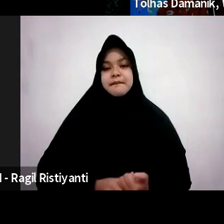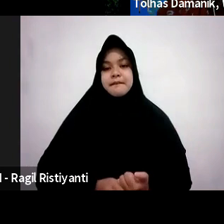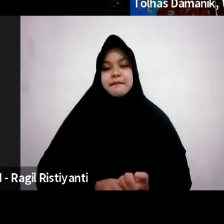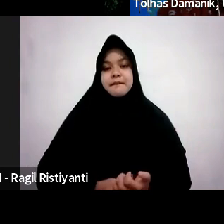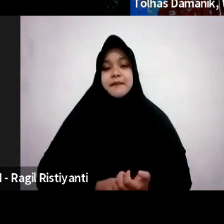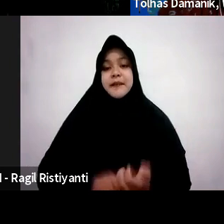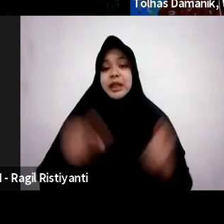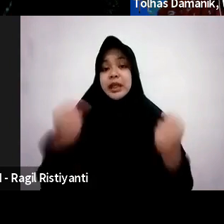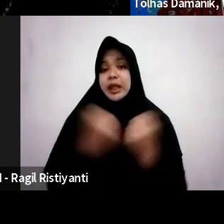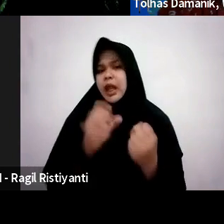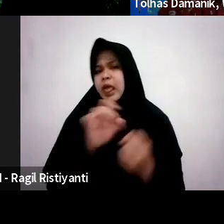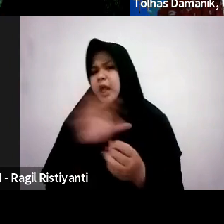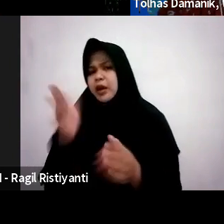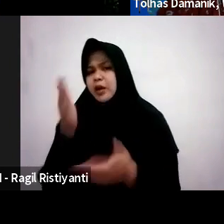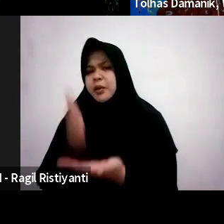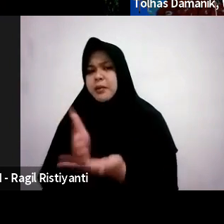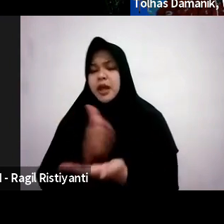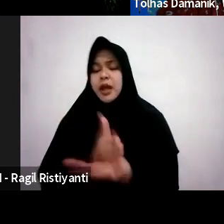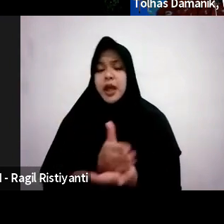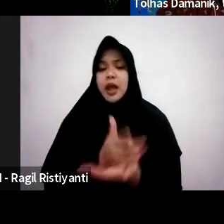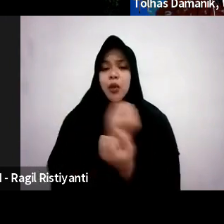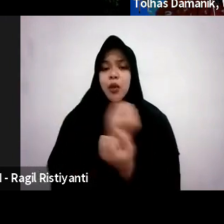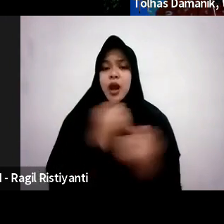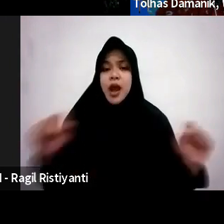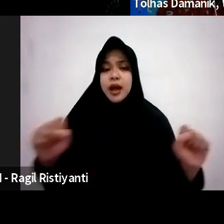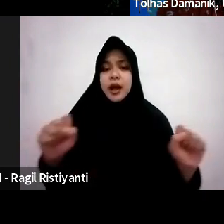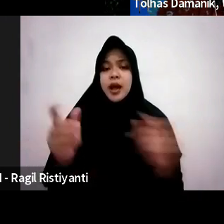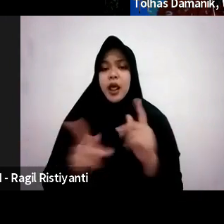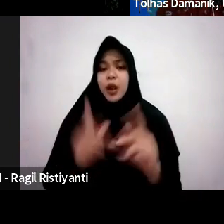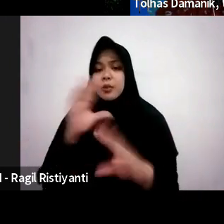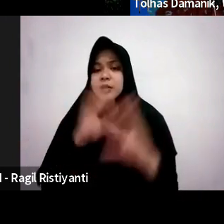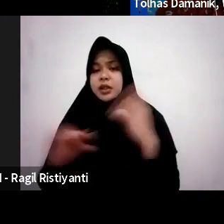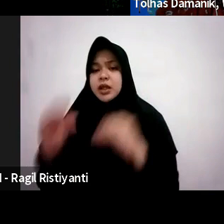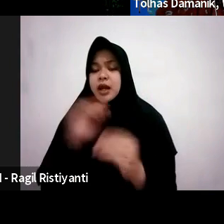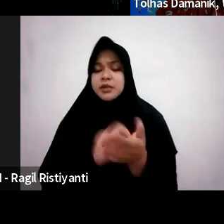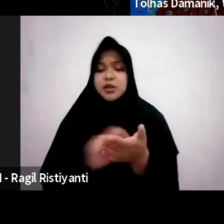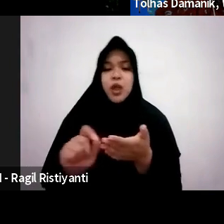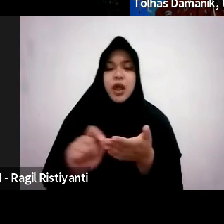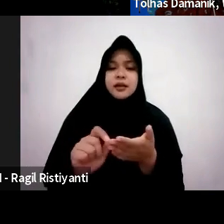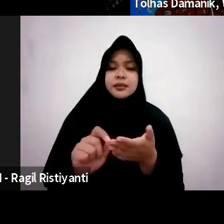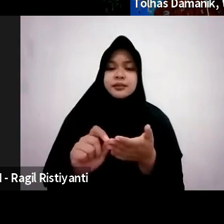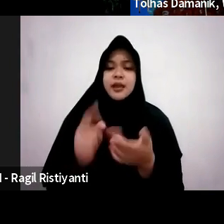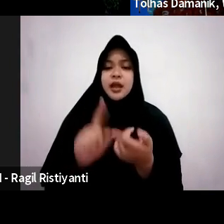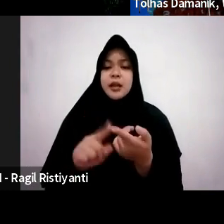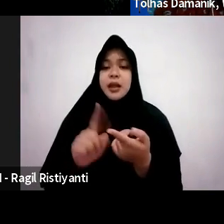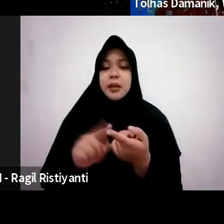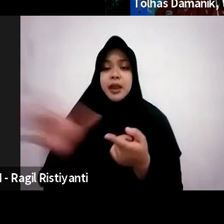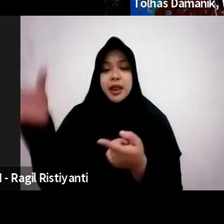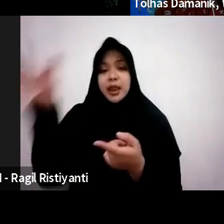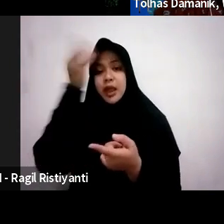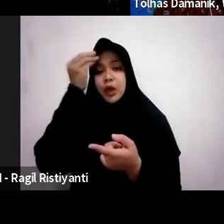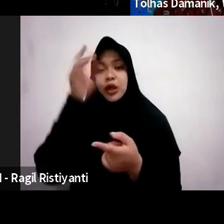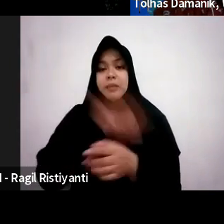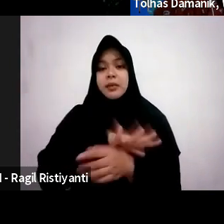lain adalah soal pembagian kewenangan teman-teman karena kalau kita berbicara persekolahan teman-teman tahu kita menganut sistem